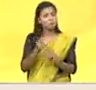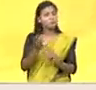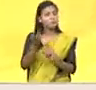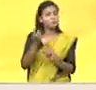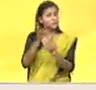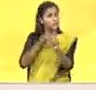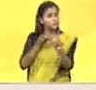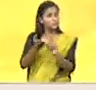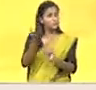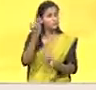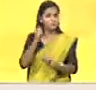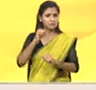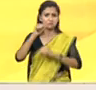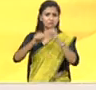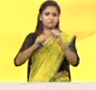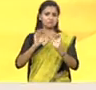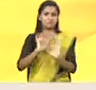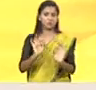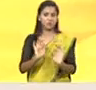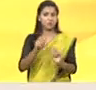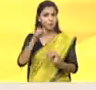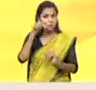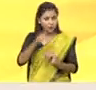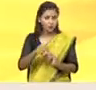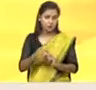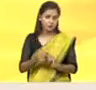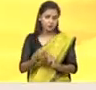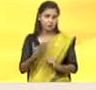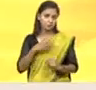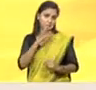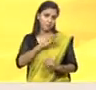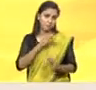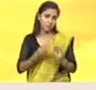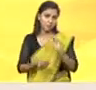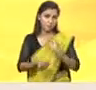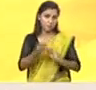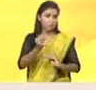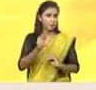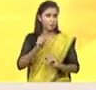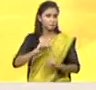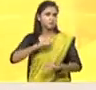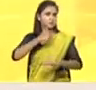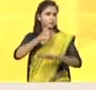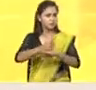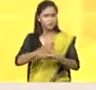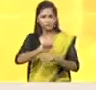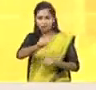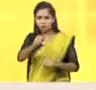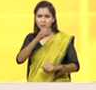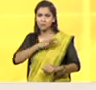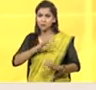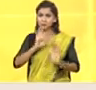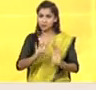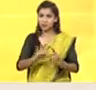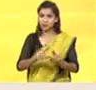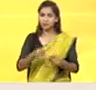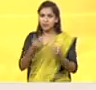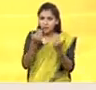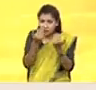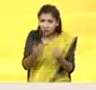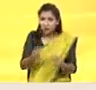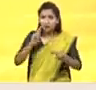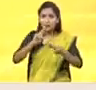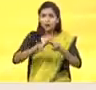प्रोसेसेस उतने नहीं थे और ये काफी हेल्पफुल रहा है हमारे लिए और काफी और स्टार्टअप्स के लिए भी। और रिसेंट